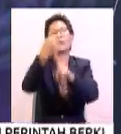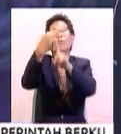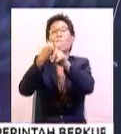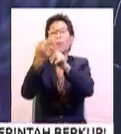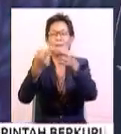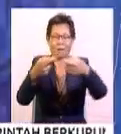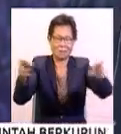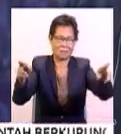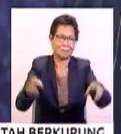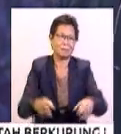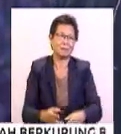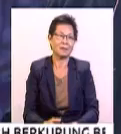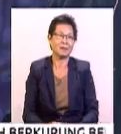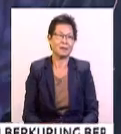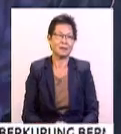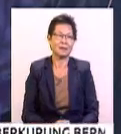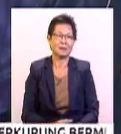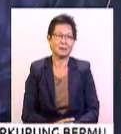ini.